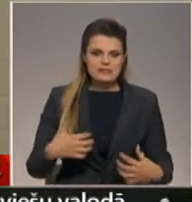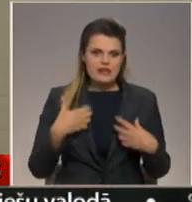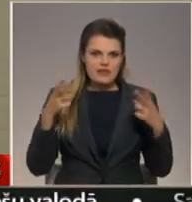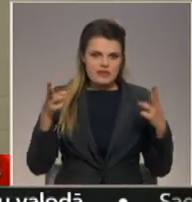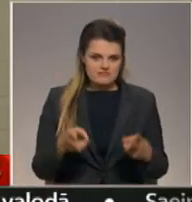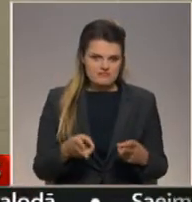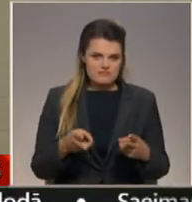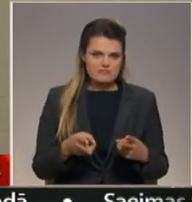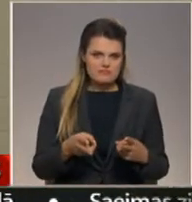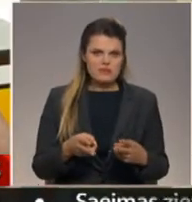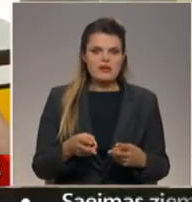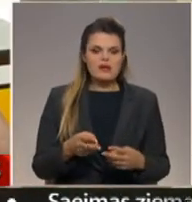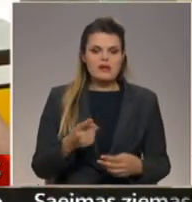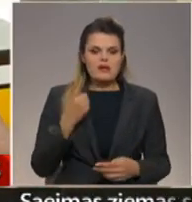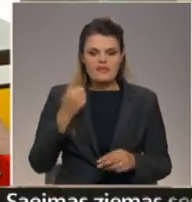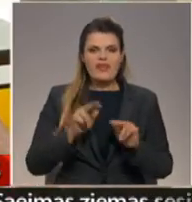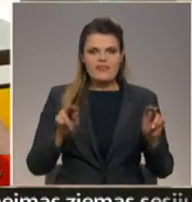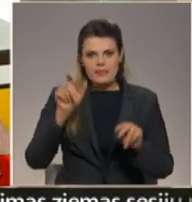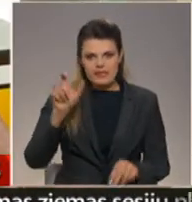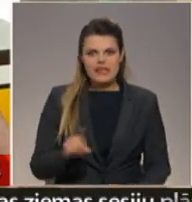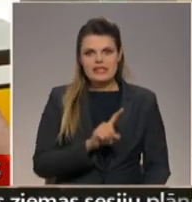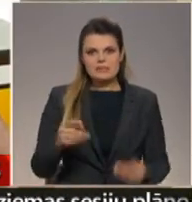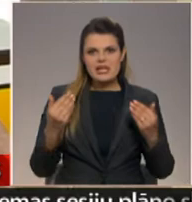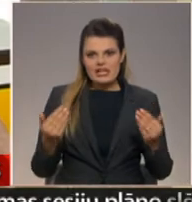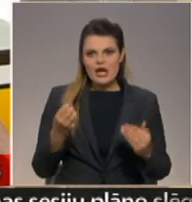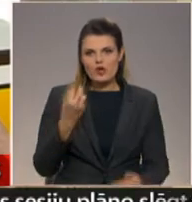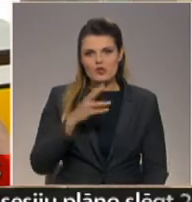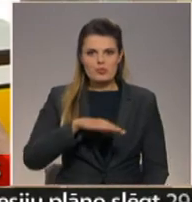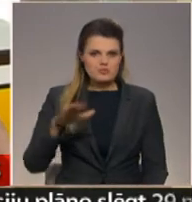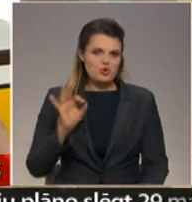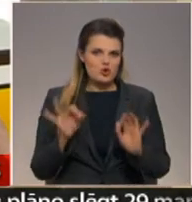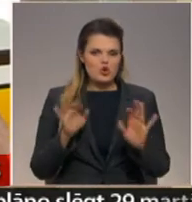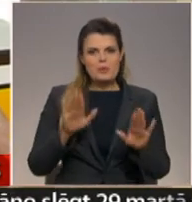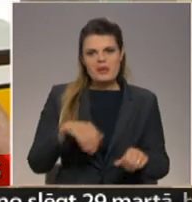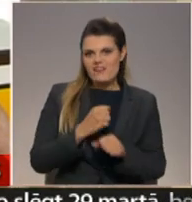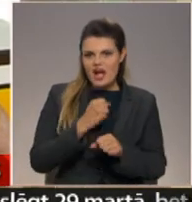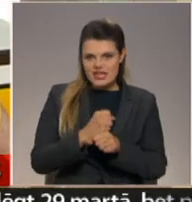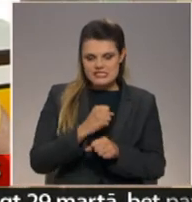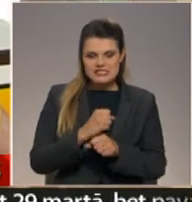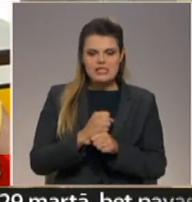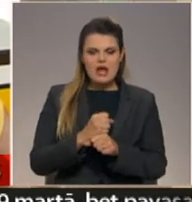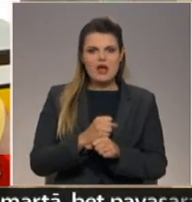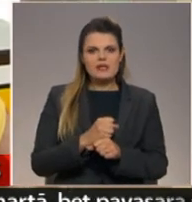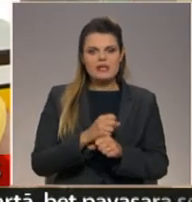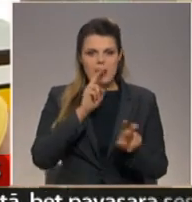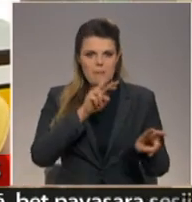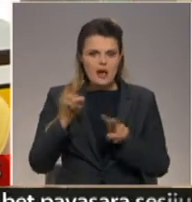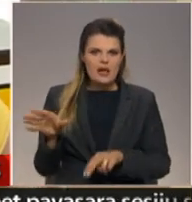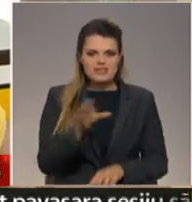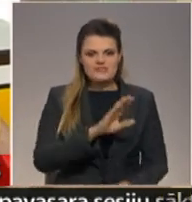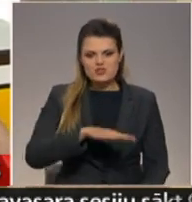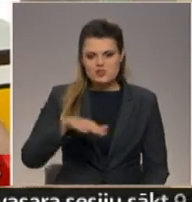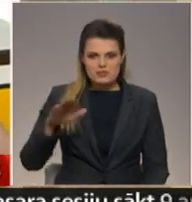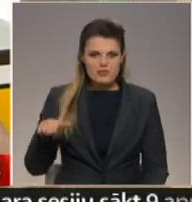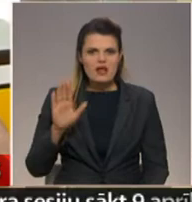traģiskā negadījuma. Uz vienu treneru 12 bērni ir tagad. Nu, principā tas ir normāli. Tu vari strādāt, tu pareidz visus un tu redzi bērnus